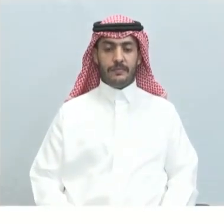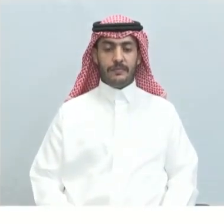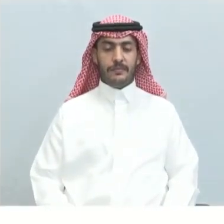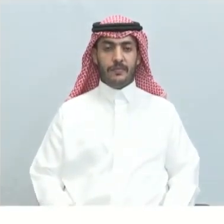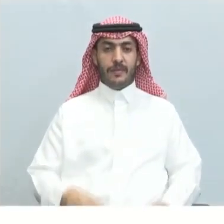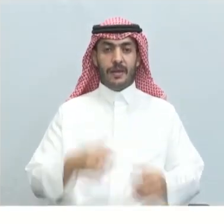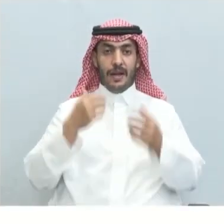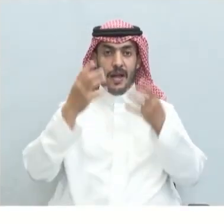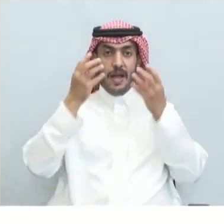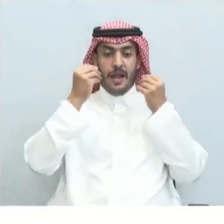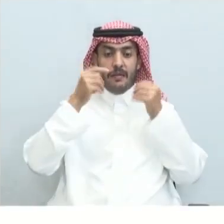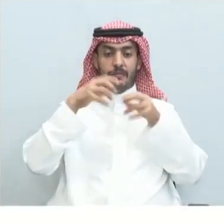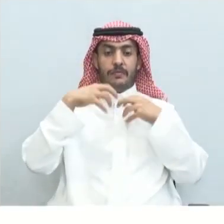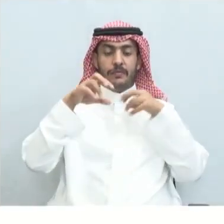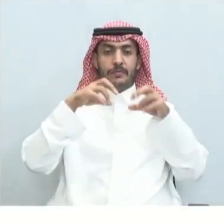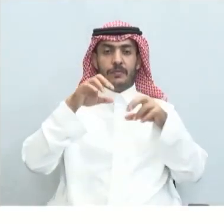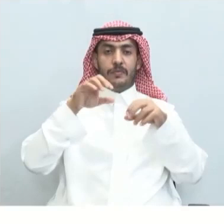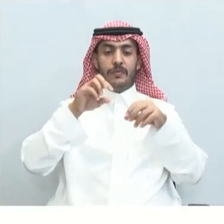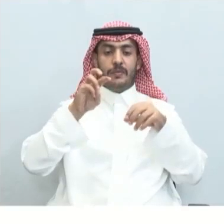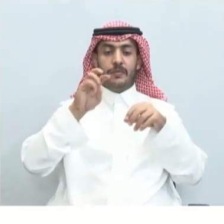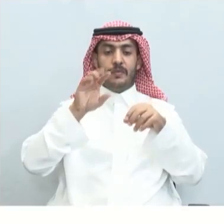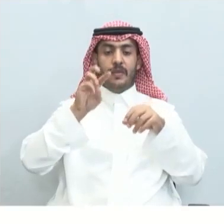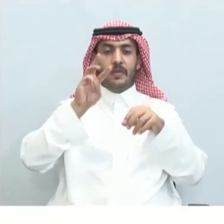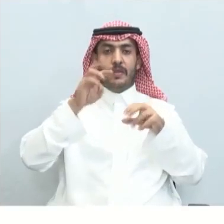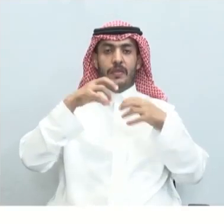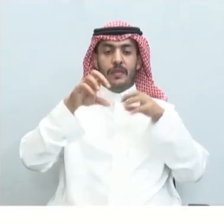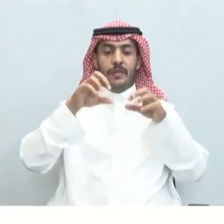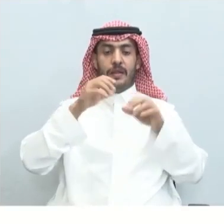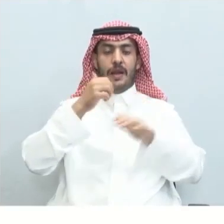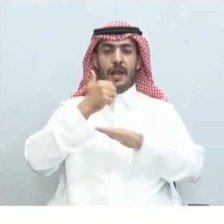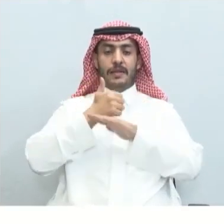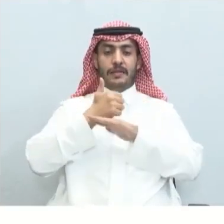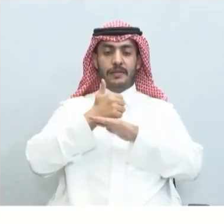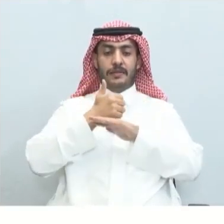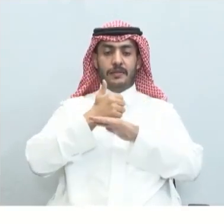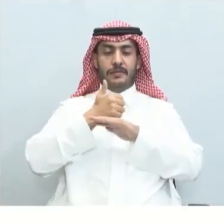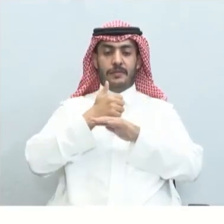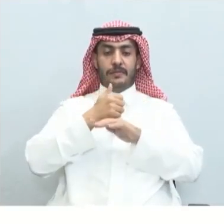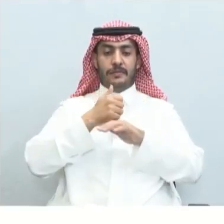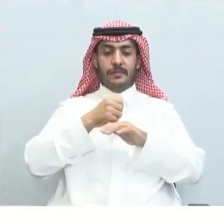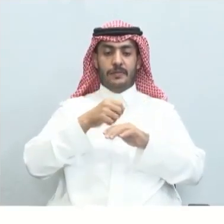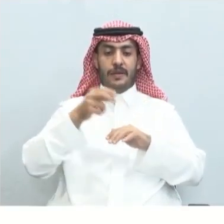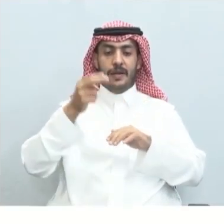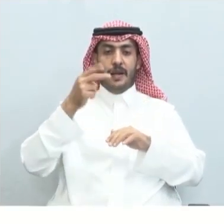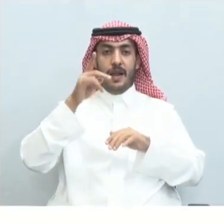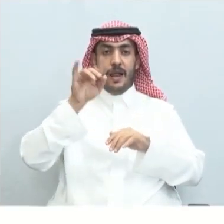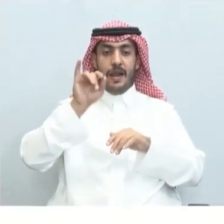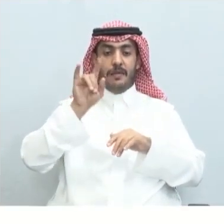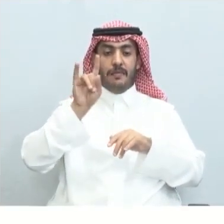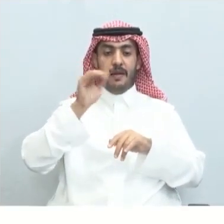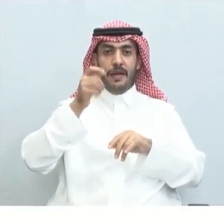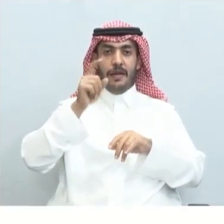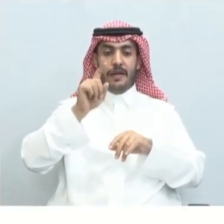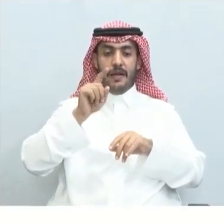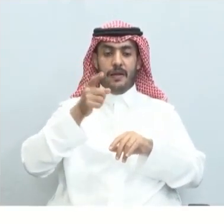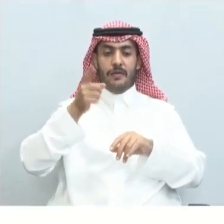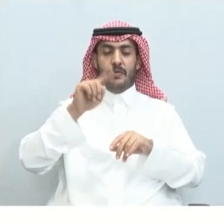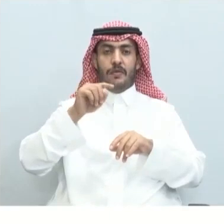للعلم فروع ثلاث اساسيه هي علم الاحياء